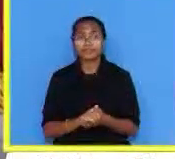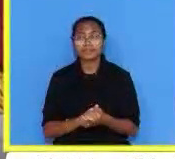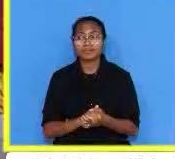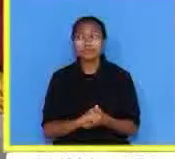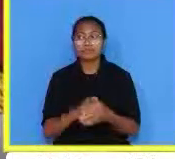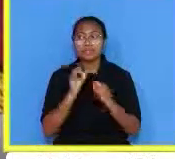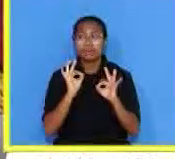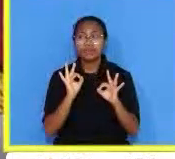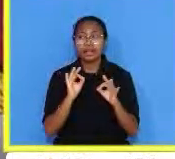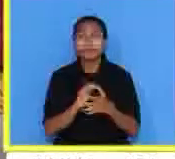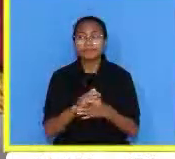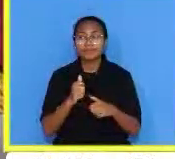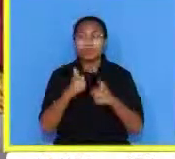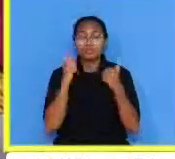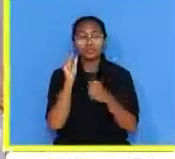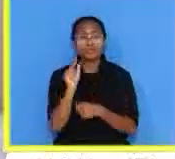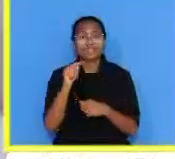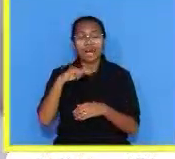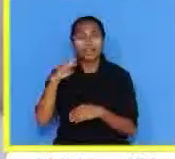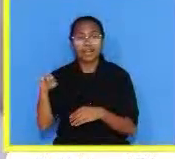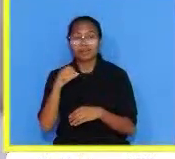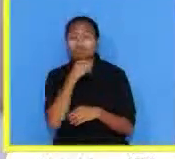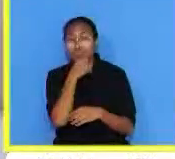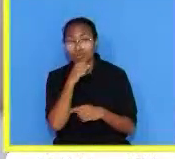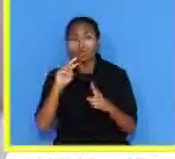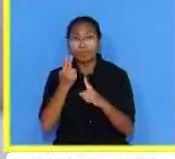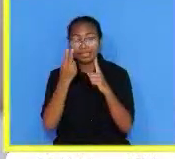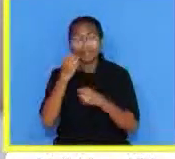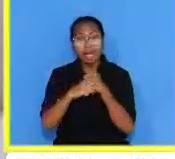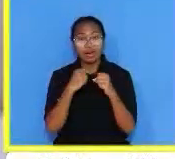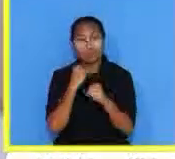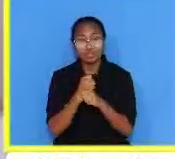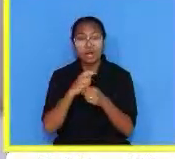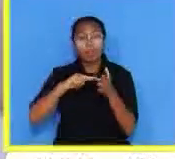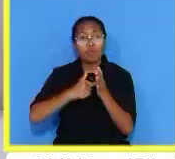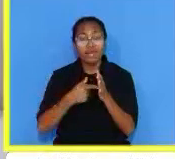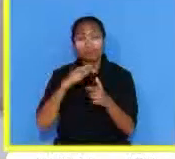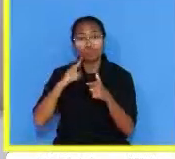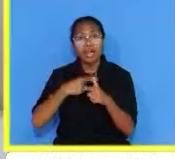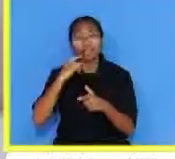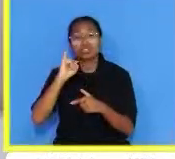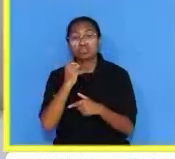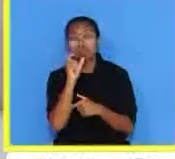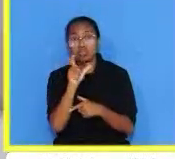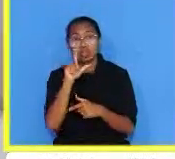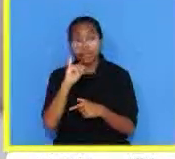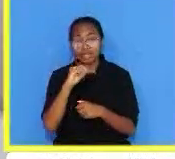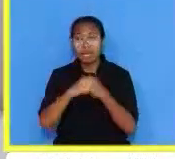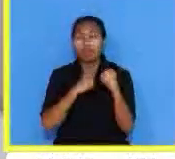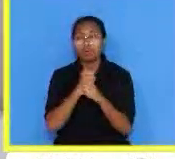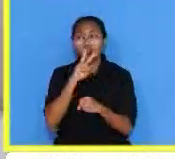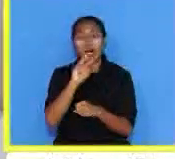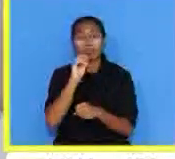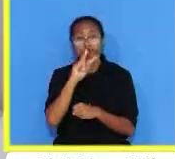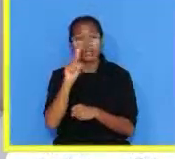untuk anak usia di atas 12 tahun dari mulai Juli 2021 kita